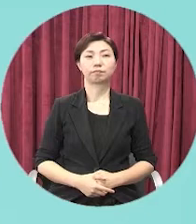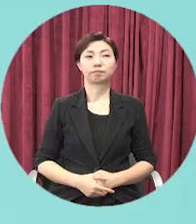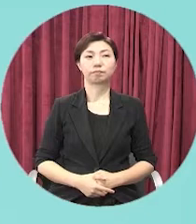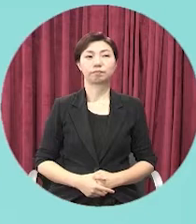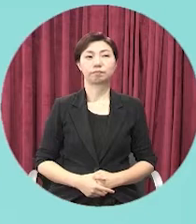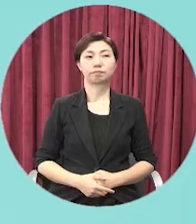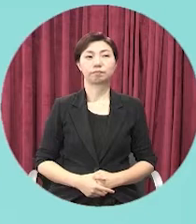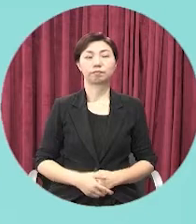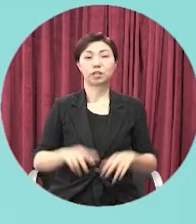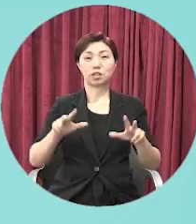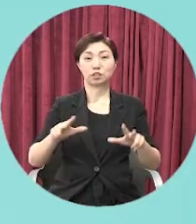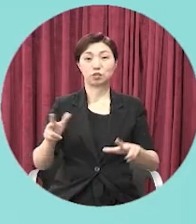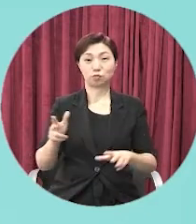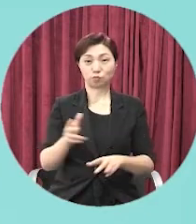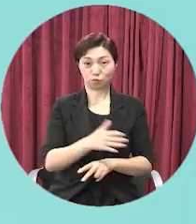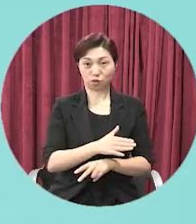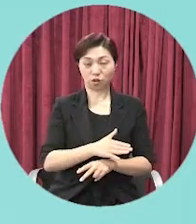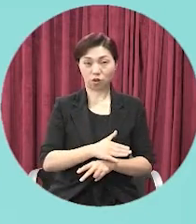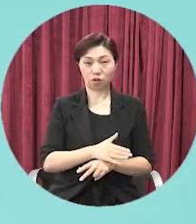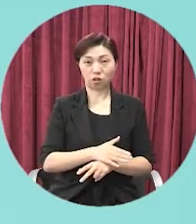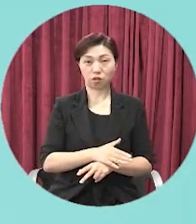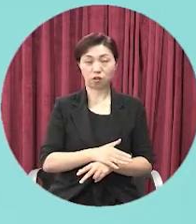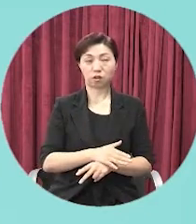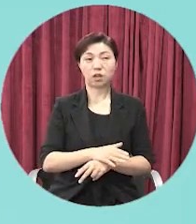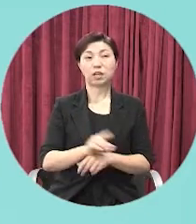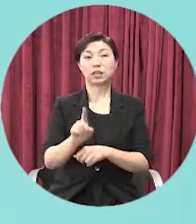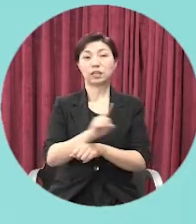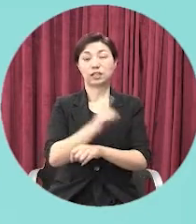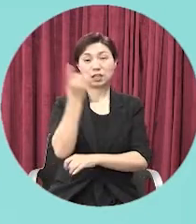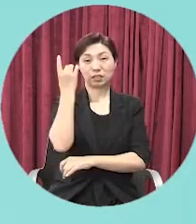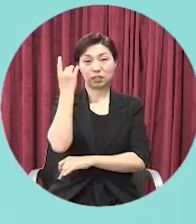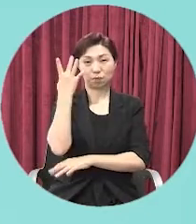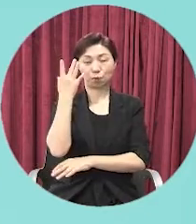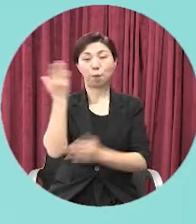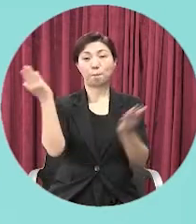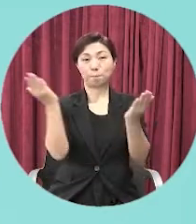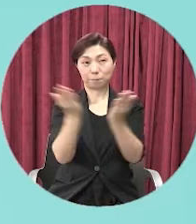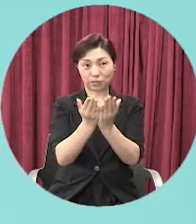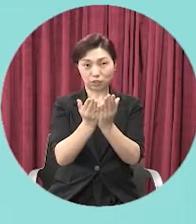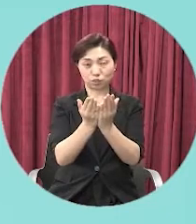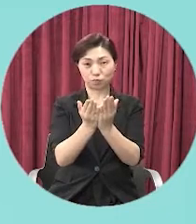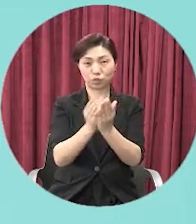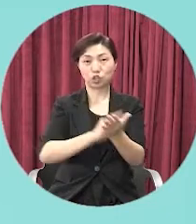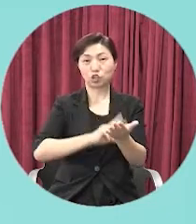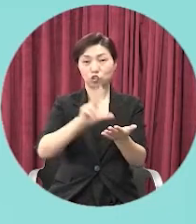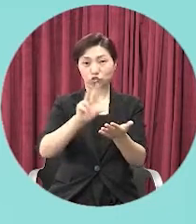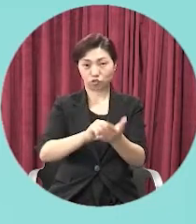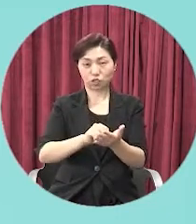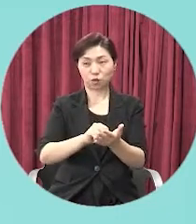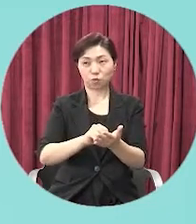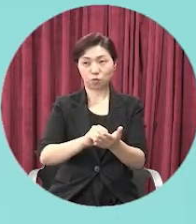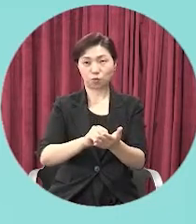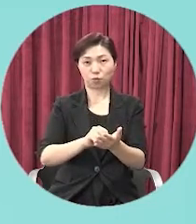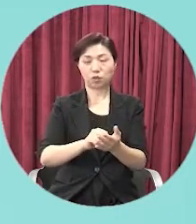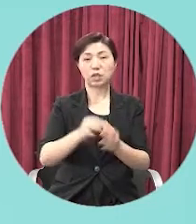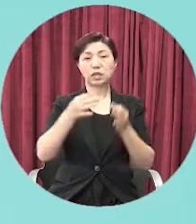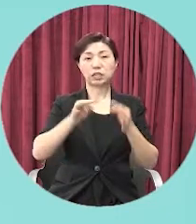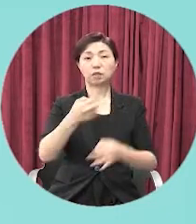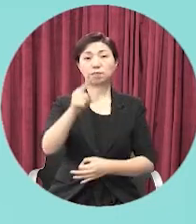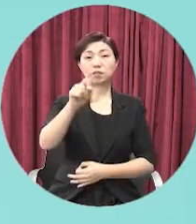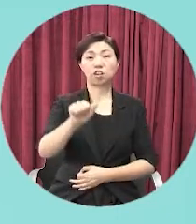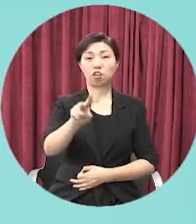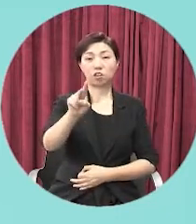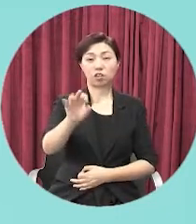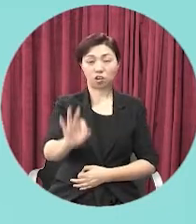그럼 기금 부터 데이터 기반 맞춤 제알 연구 를 주제로 연세대학교 김덕용 교수님께서